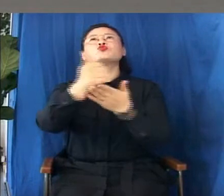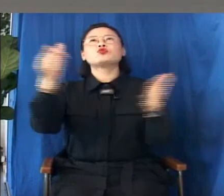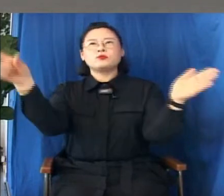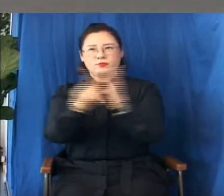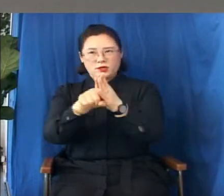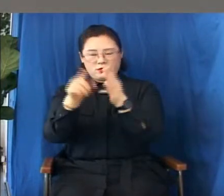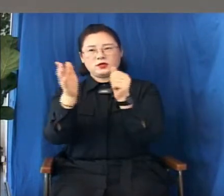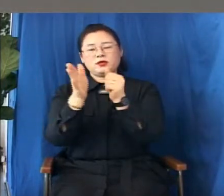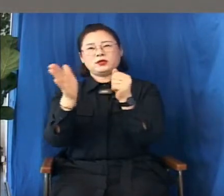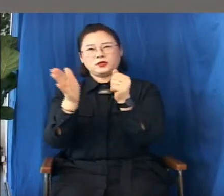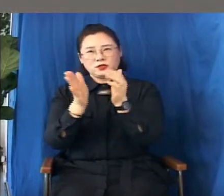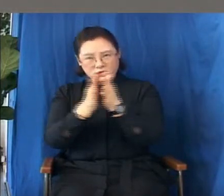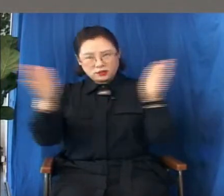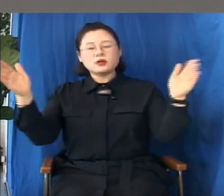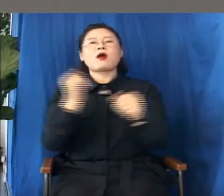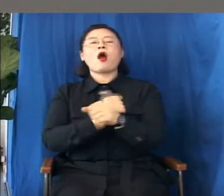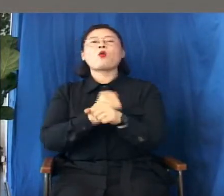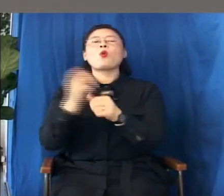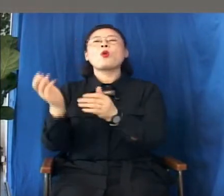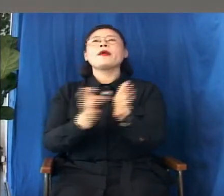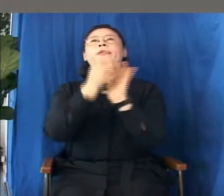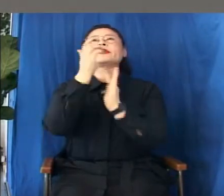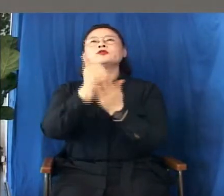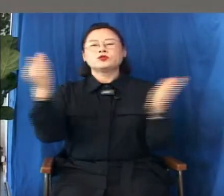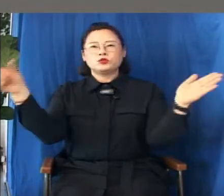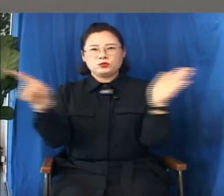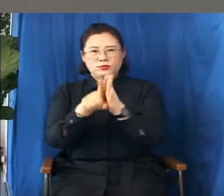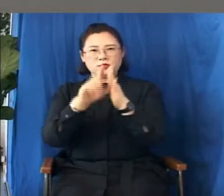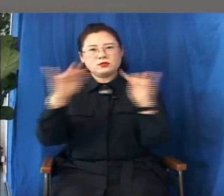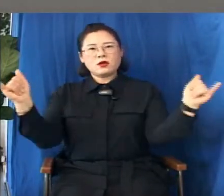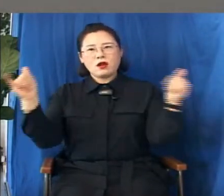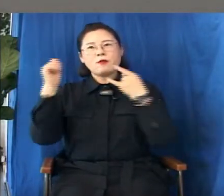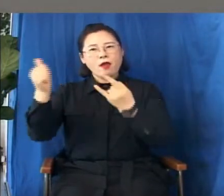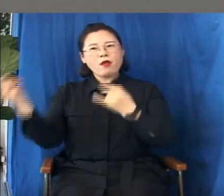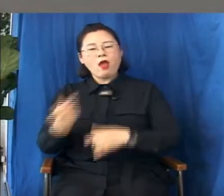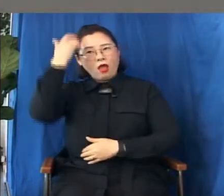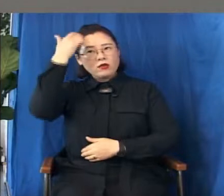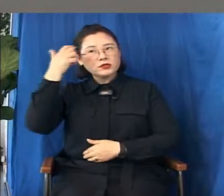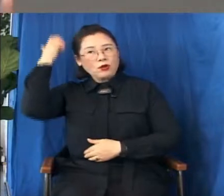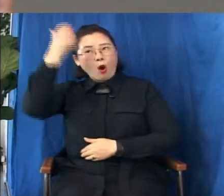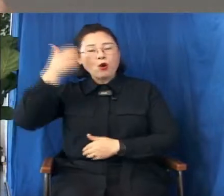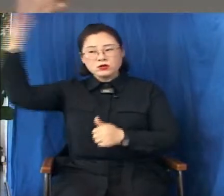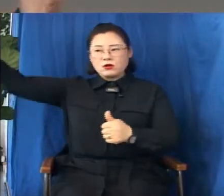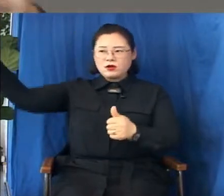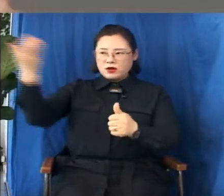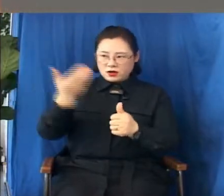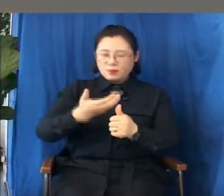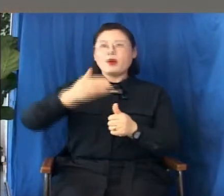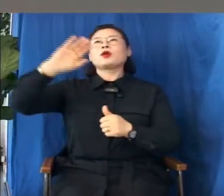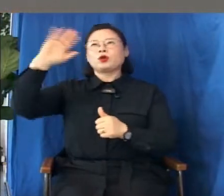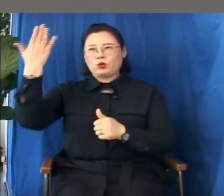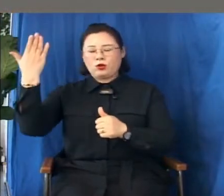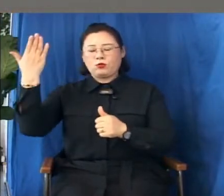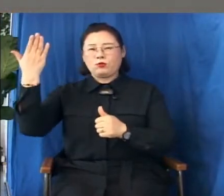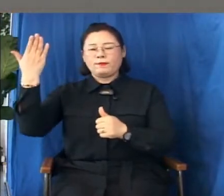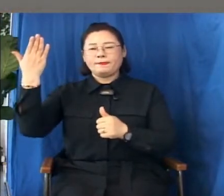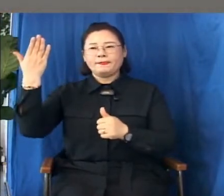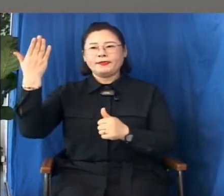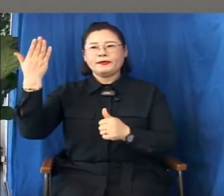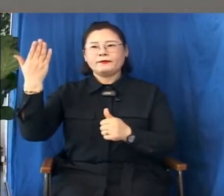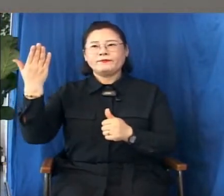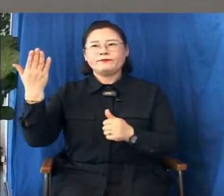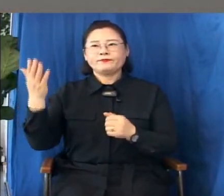임하고 이렇게 되다 보니까 아 예수가 진짜였구나 라고 하는 것이 이제 사람들의 마음속에 다 들어가기 시작합니다.